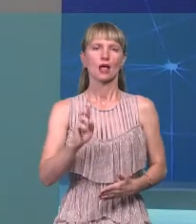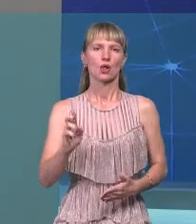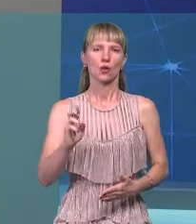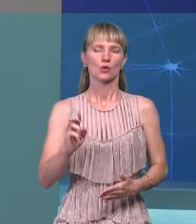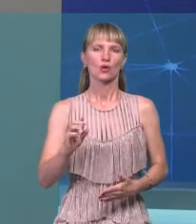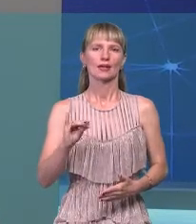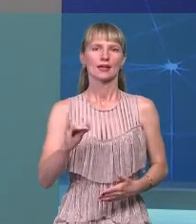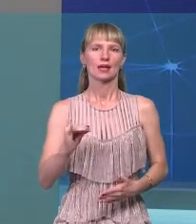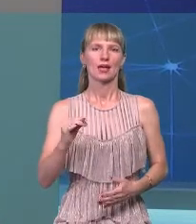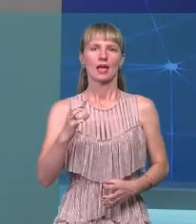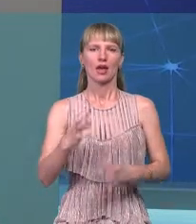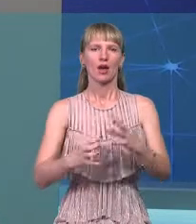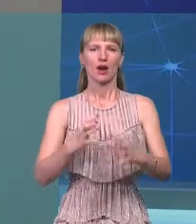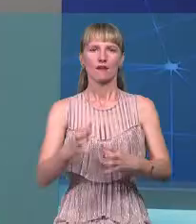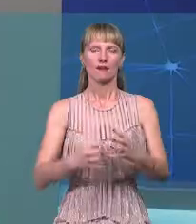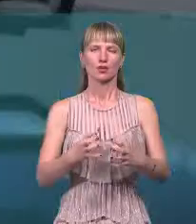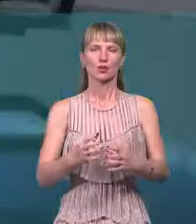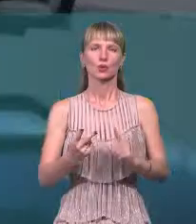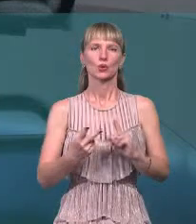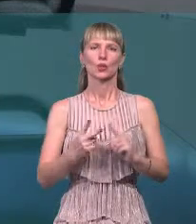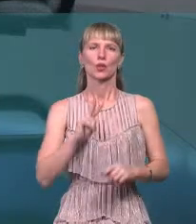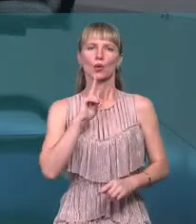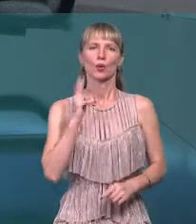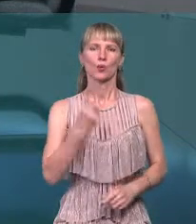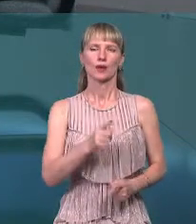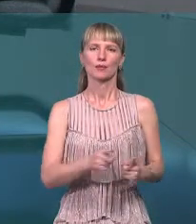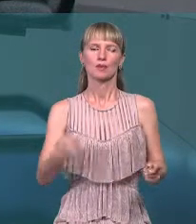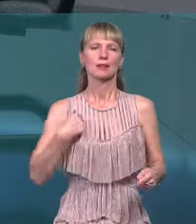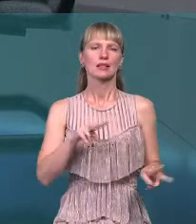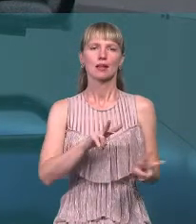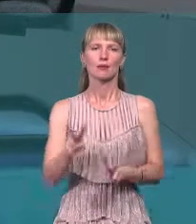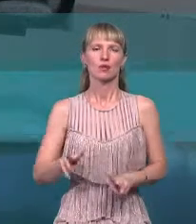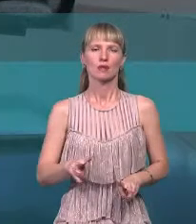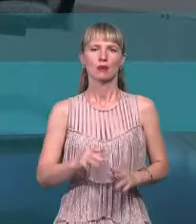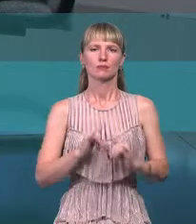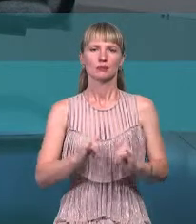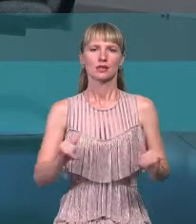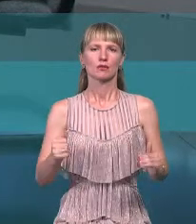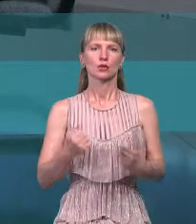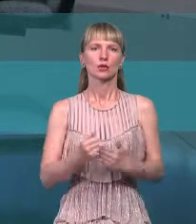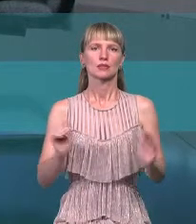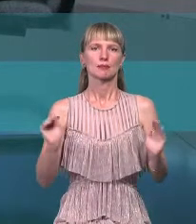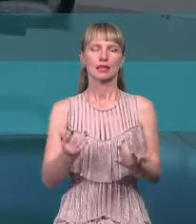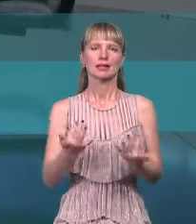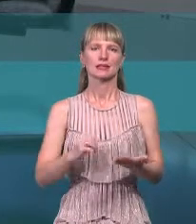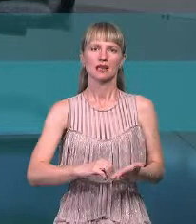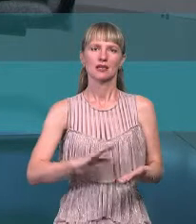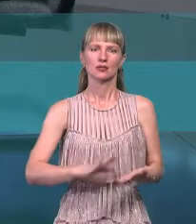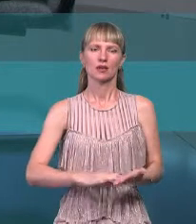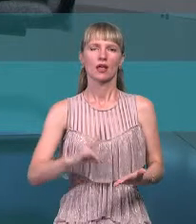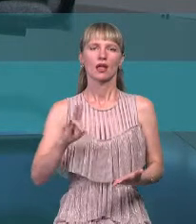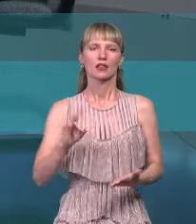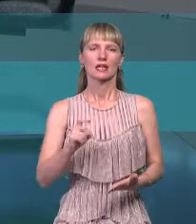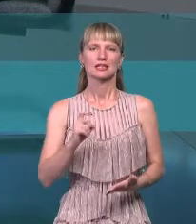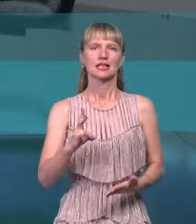і географію. Другий рік поспіль ми спостерігаємо тенденцію щодо зменшення кількості зареєстрованих на